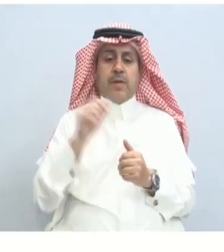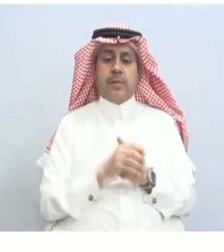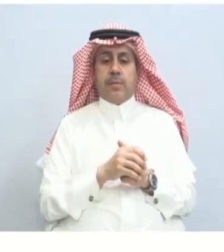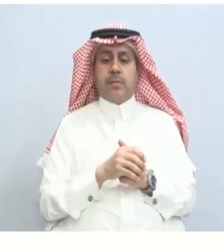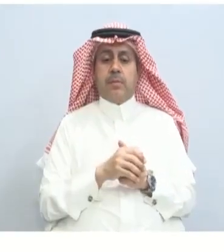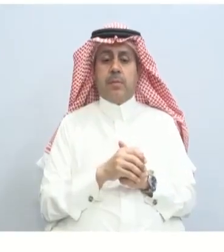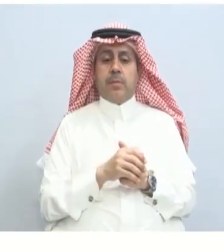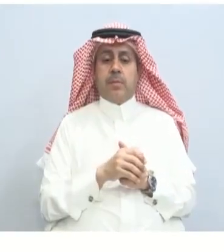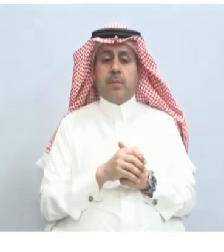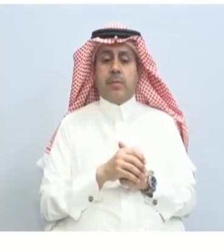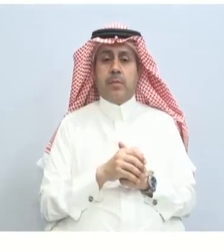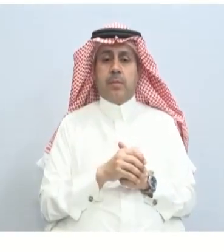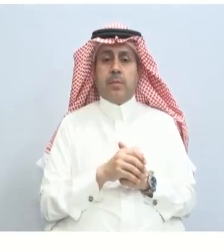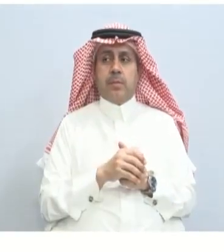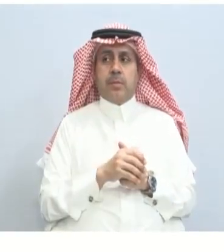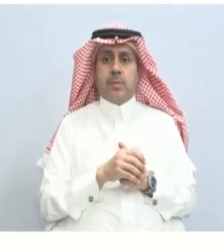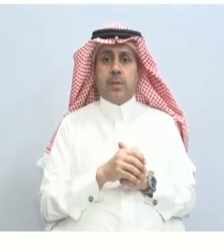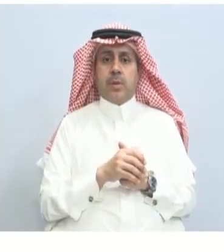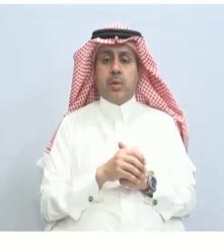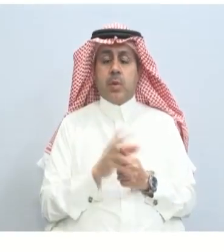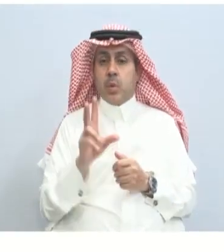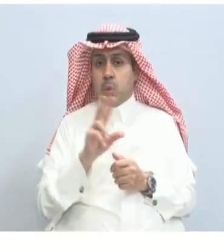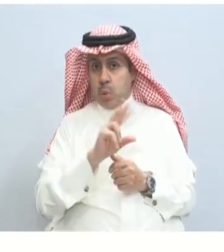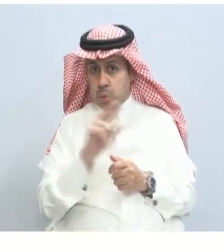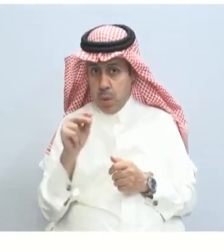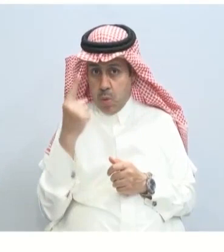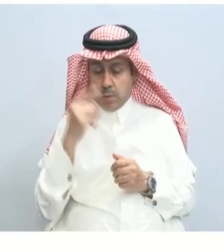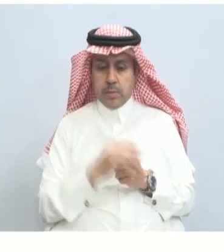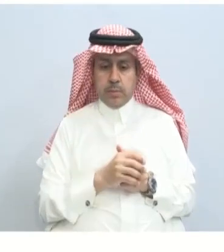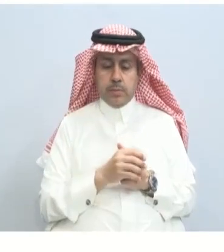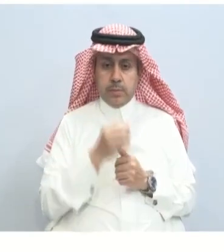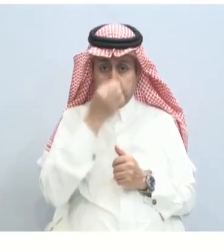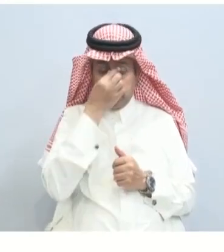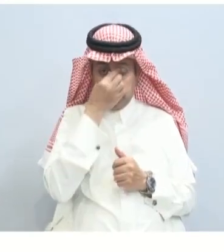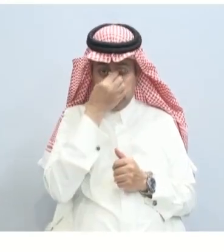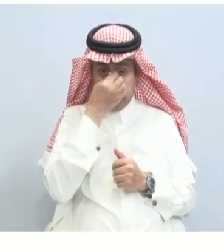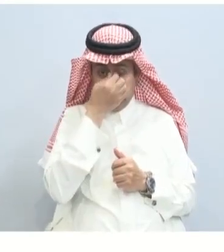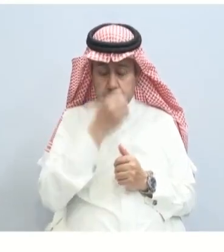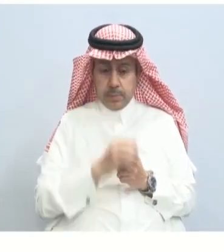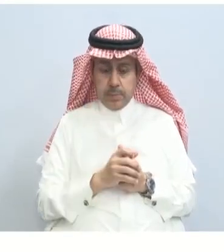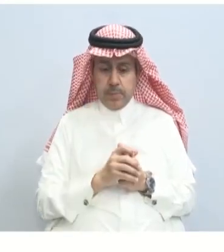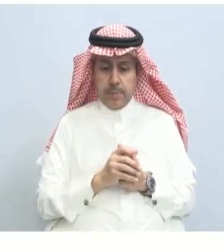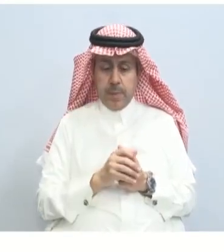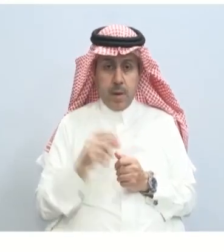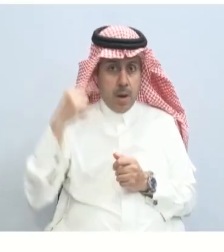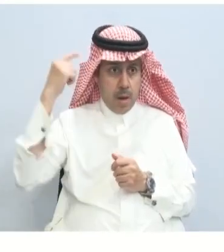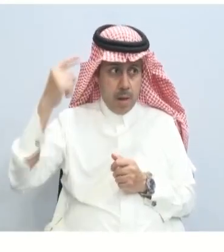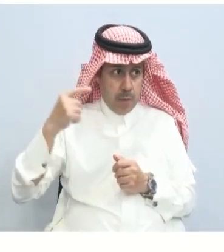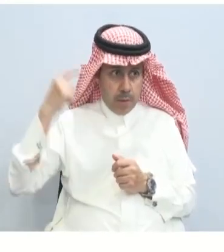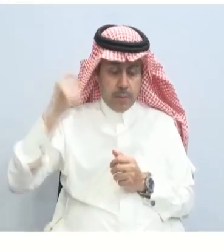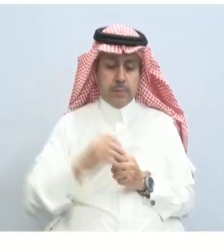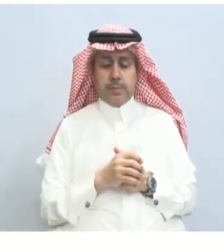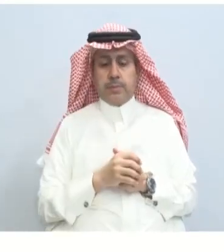واحد ليس حلا لساين 2 ثيتا يساوي واح طبعا الان ايها الاخوه الكرام لاحظ معي